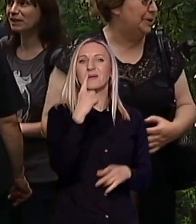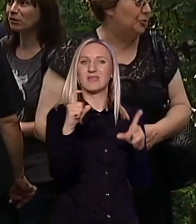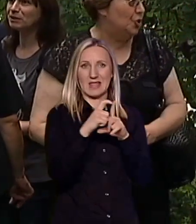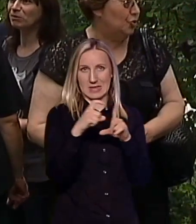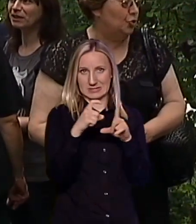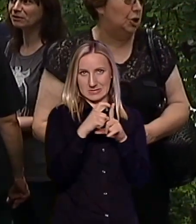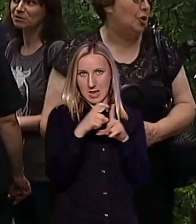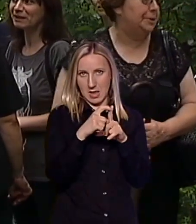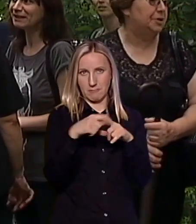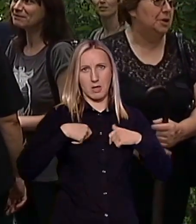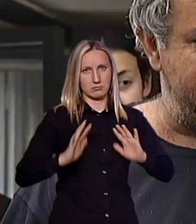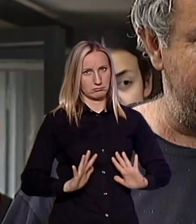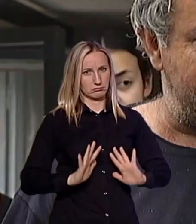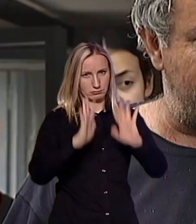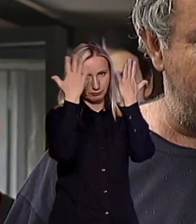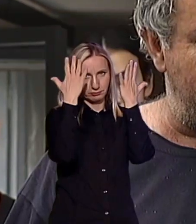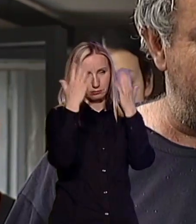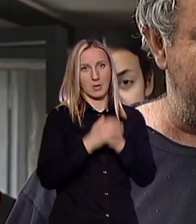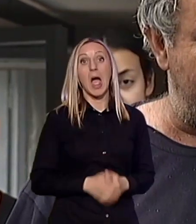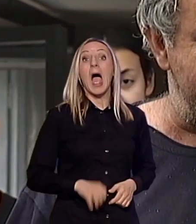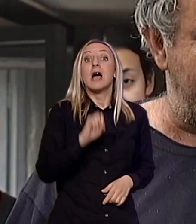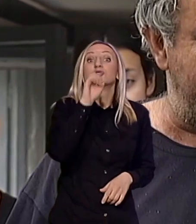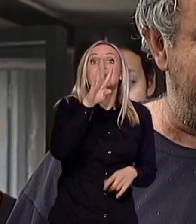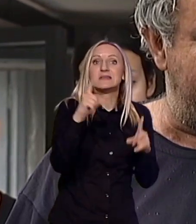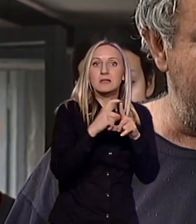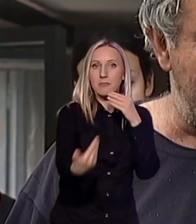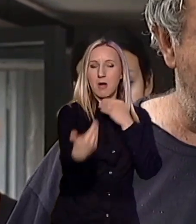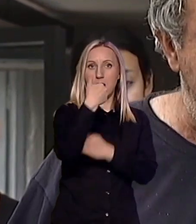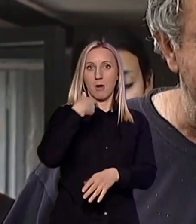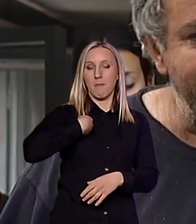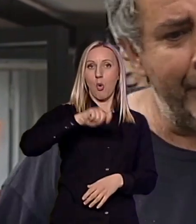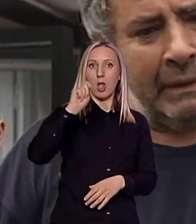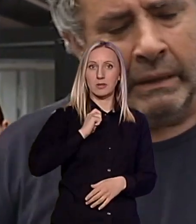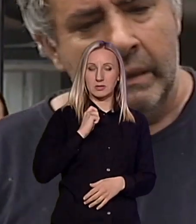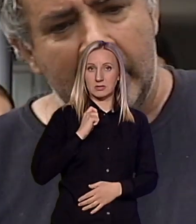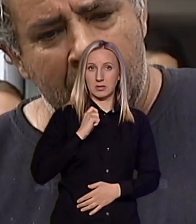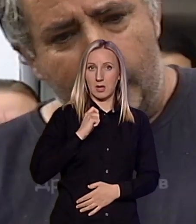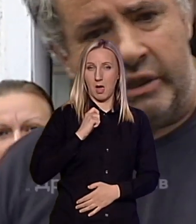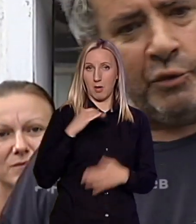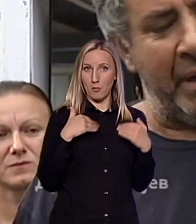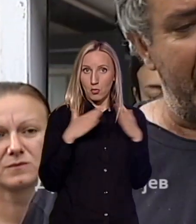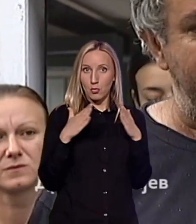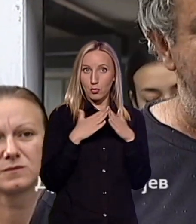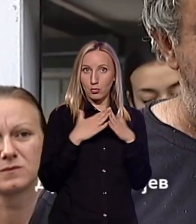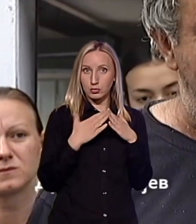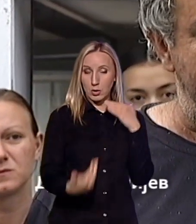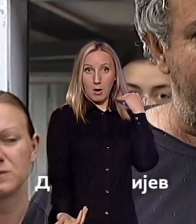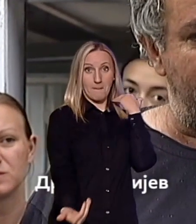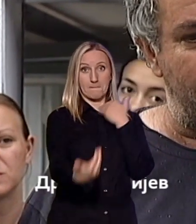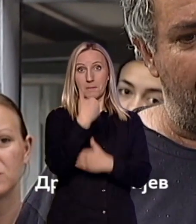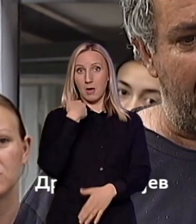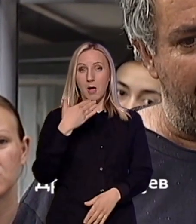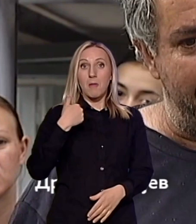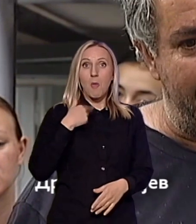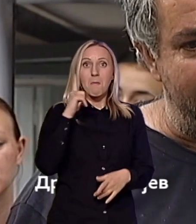da zaustavimo izgradnju. 14. je upala policija kod mene, kući. Onda su pali prvo pri